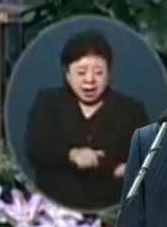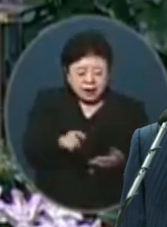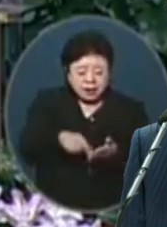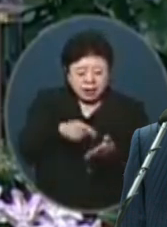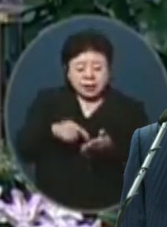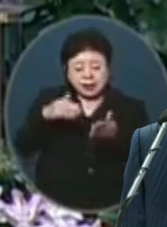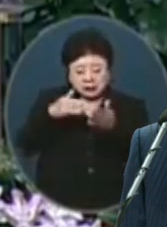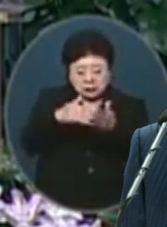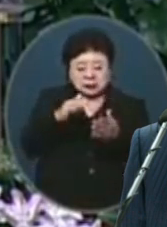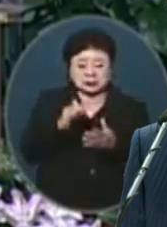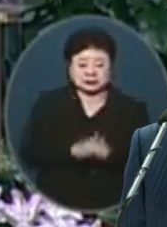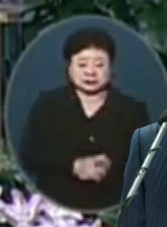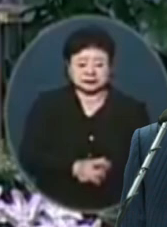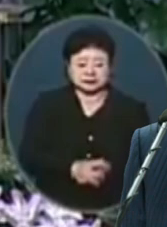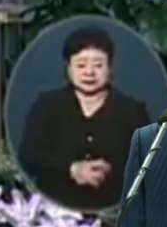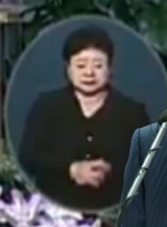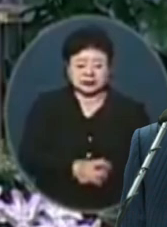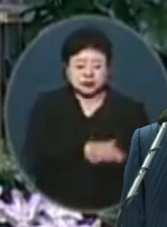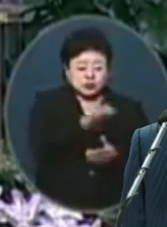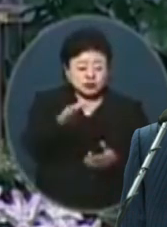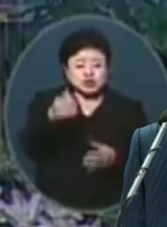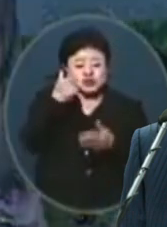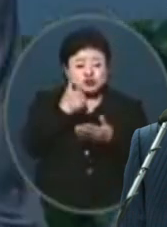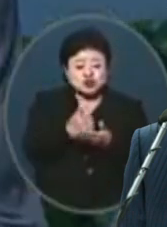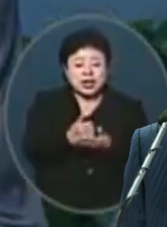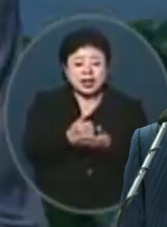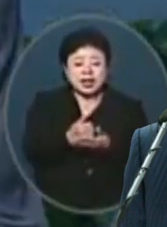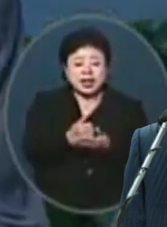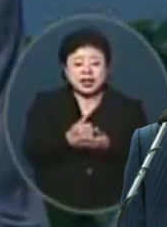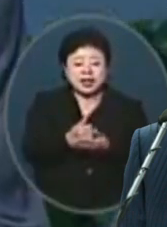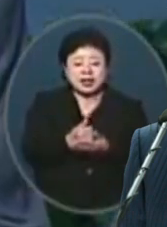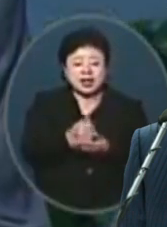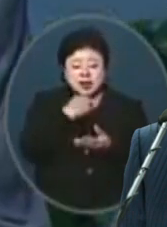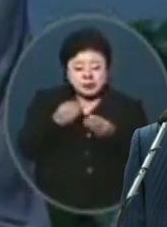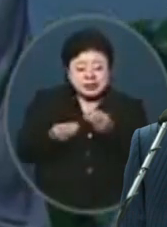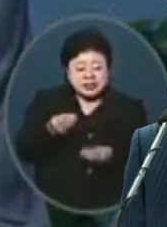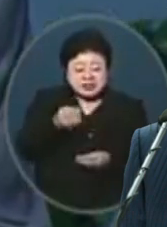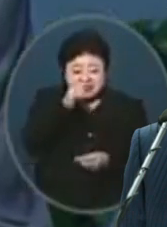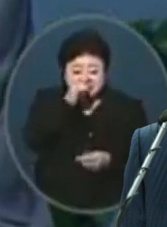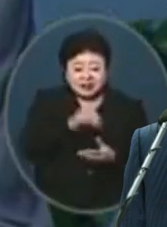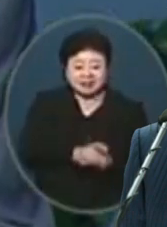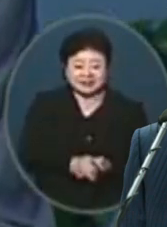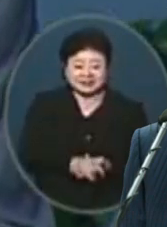수 있습니다. 우린 다 죄의 빚을 지고 있는데